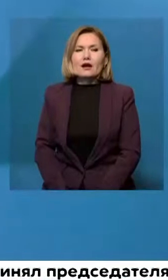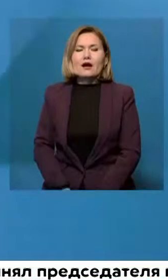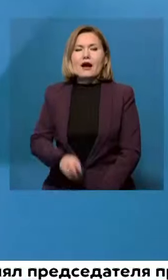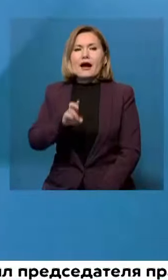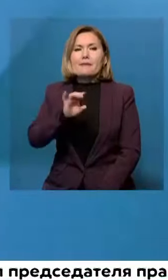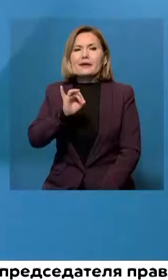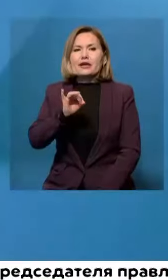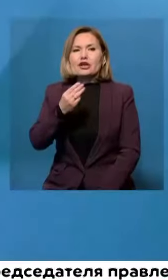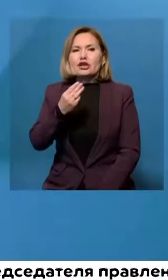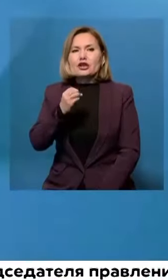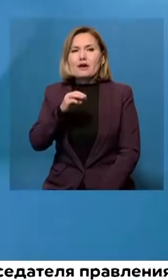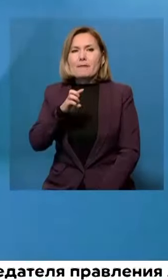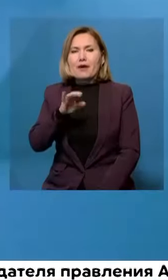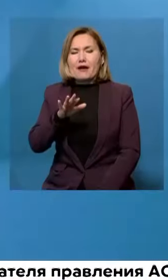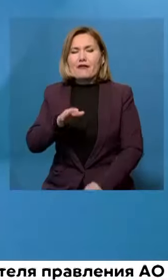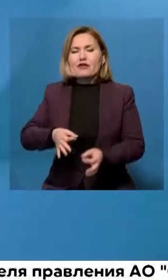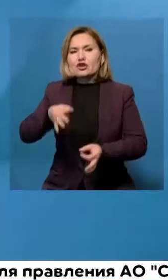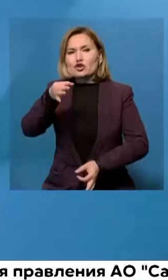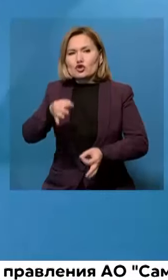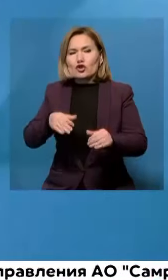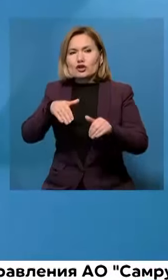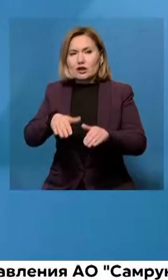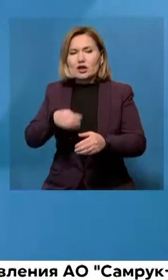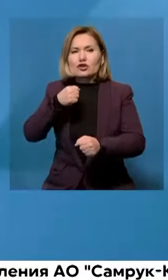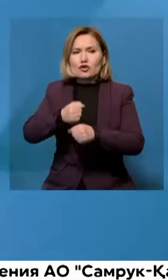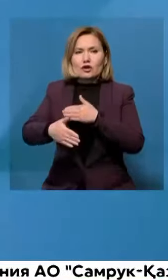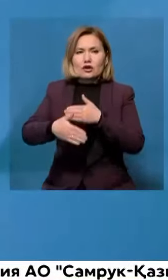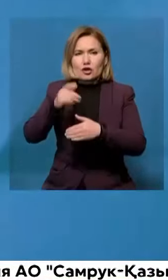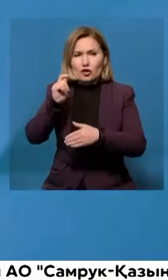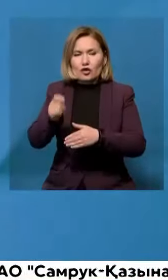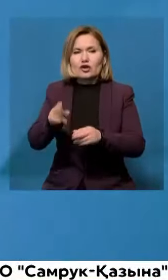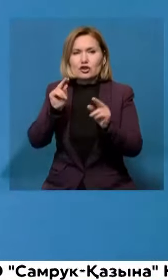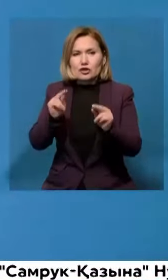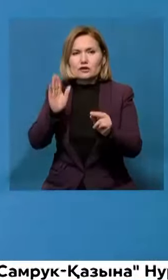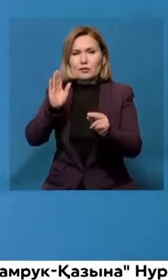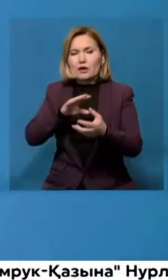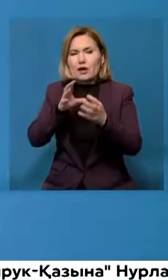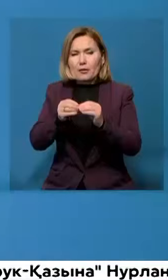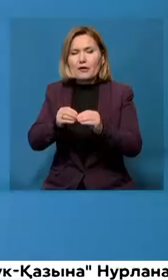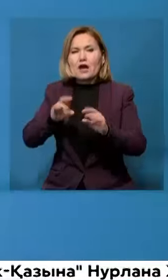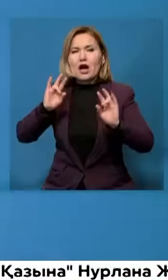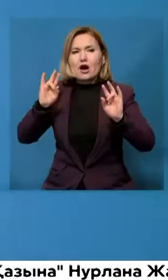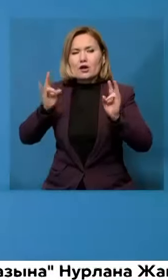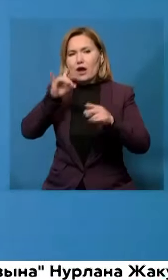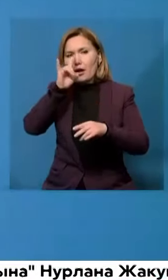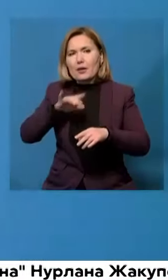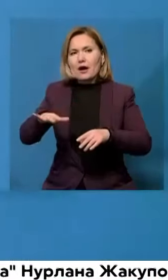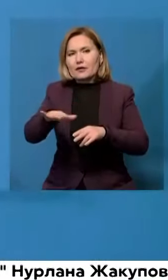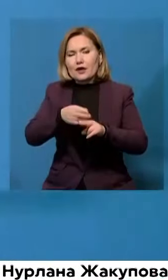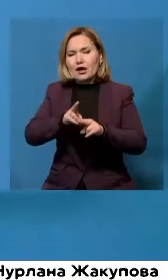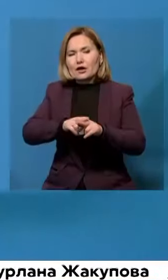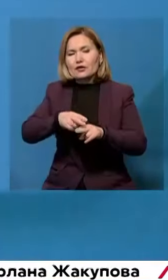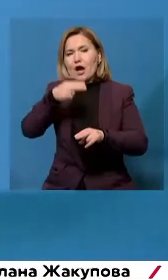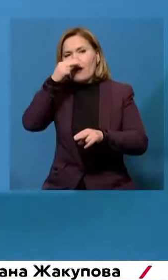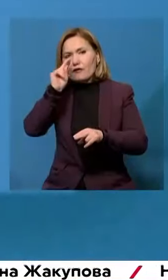Қуандық Бишімбаевқа қатысты сот әділ шешім қабылдайтынына күмәнім жоқ. Дүйім жұртты дүрліктірген іс бойынша құзырлы орган объективті